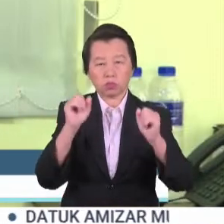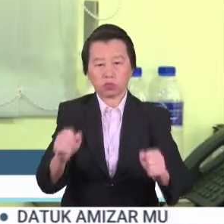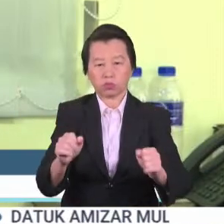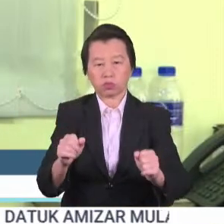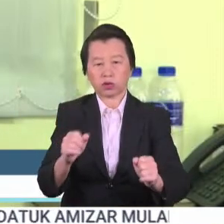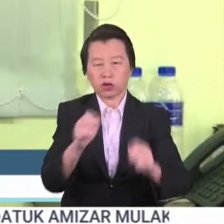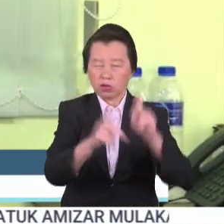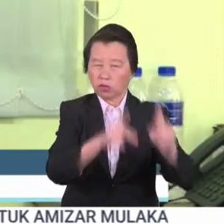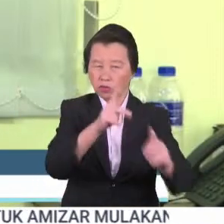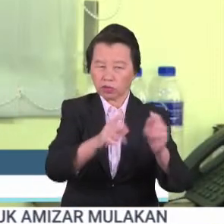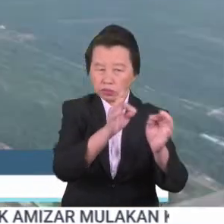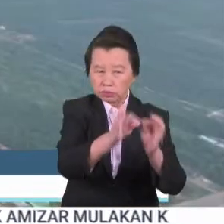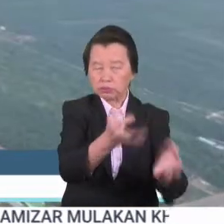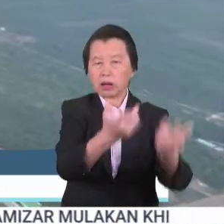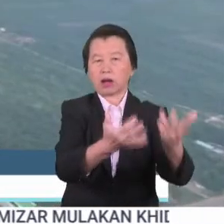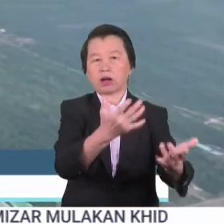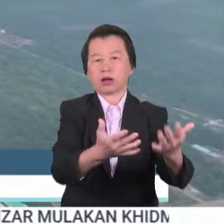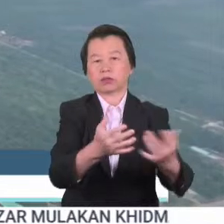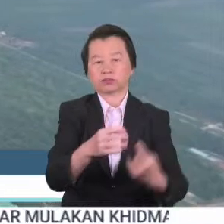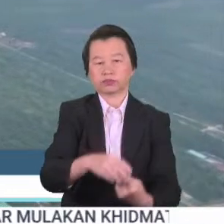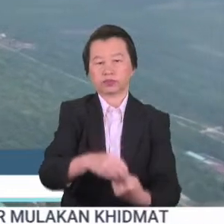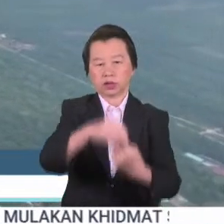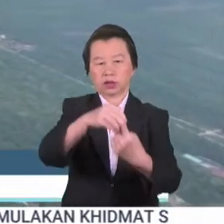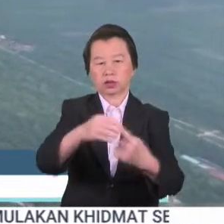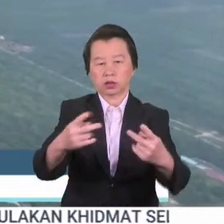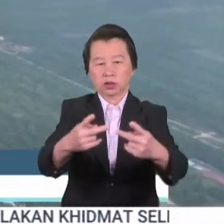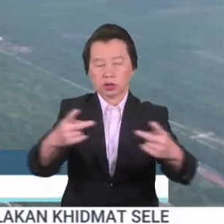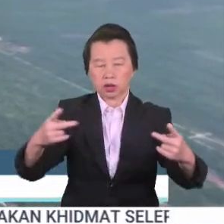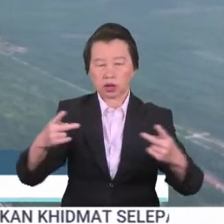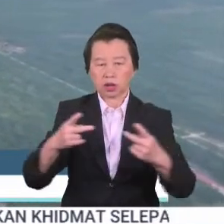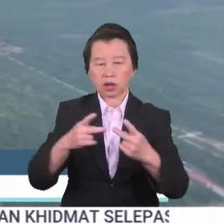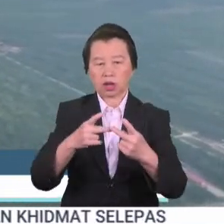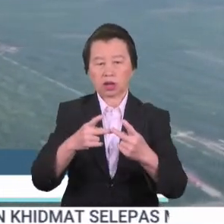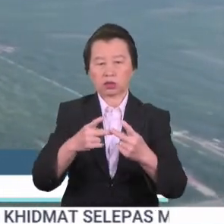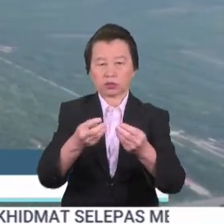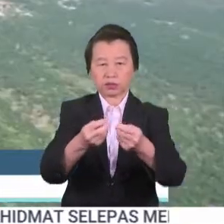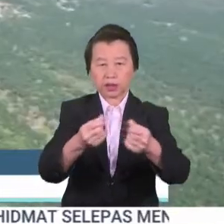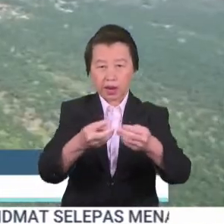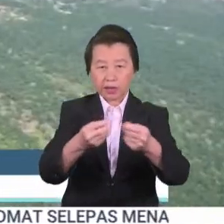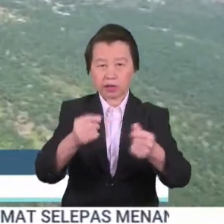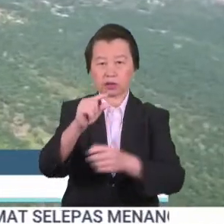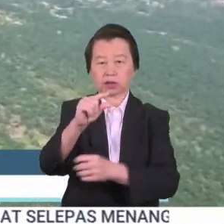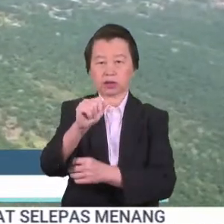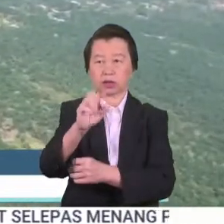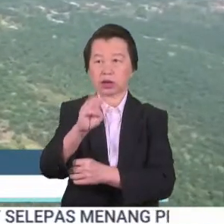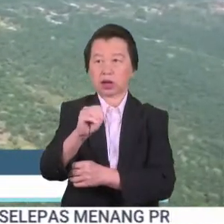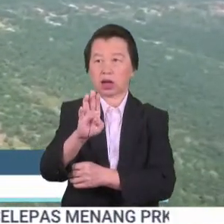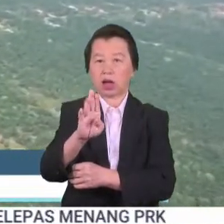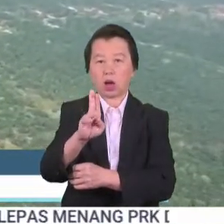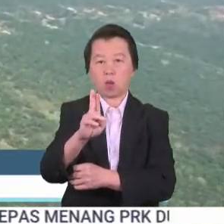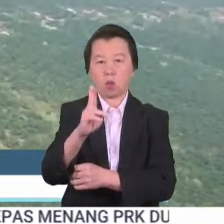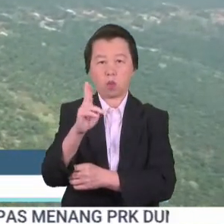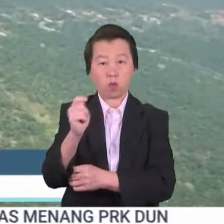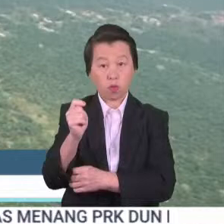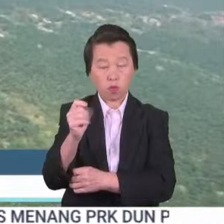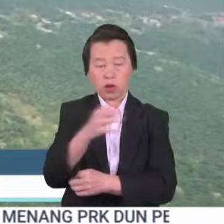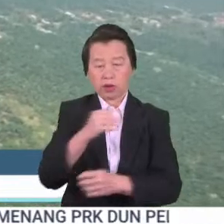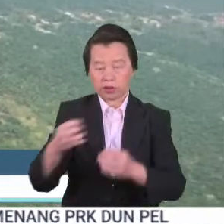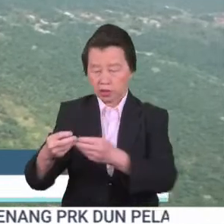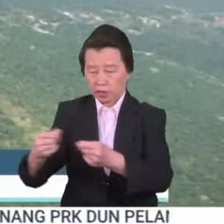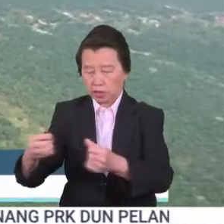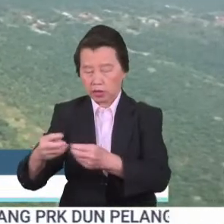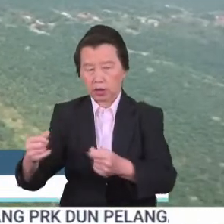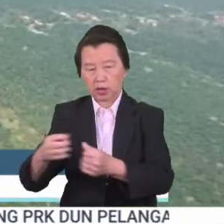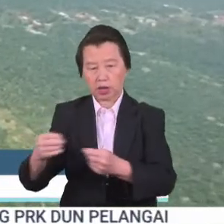berlakunya pembakan terbuka terutamanya di kawasan-kawasan gambut dan juga kawasan-kawasan